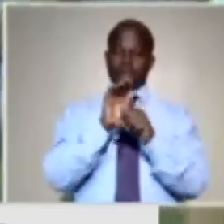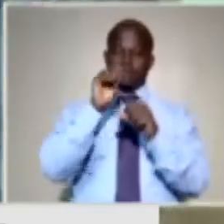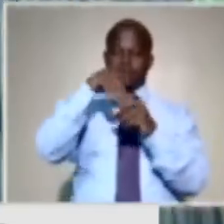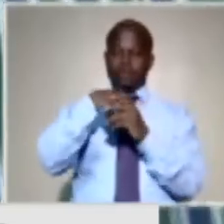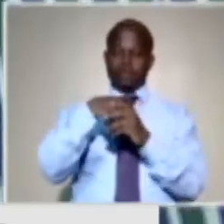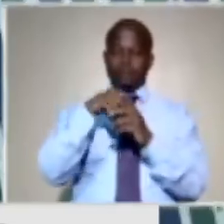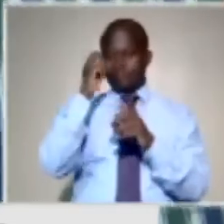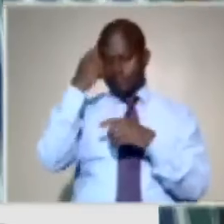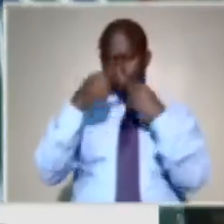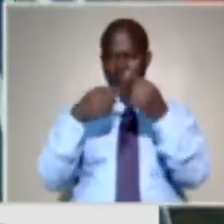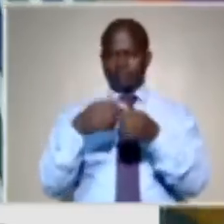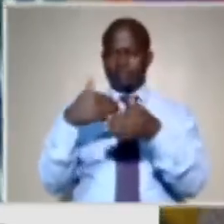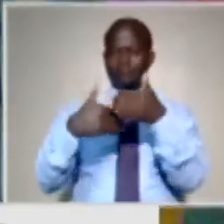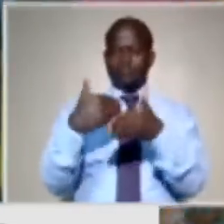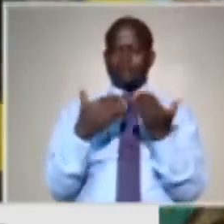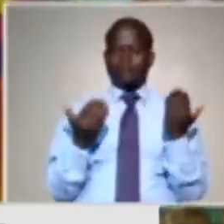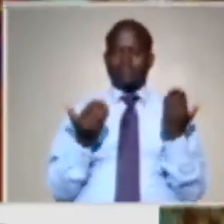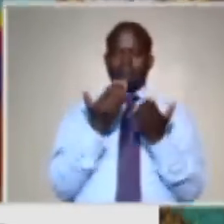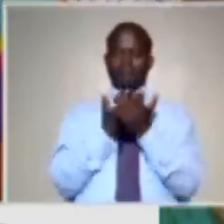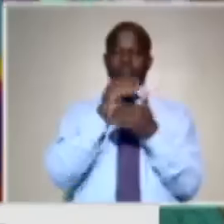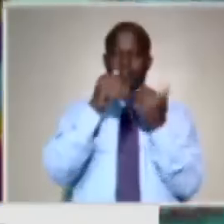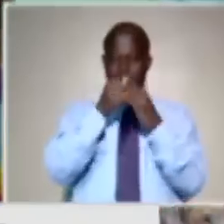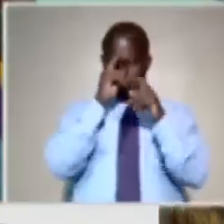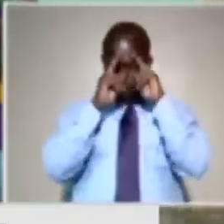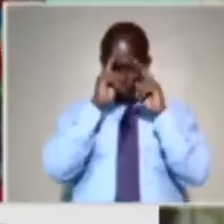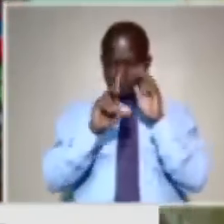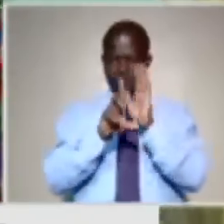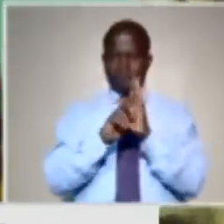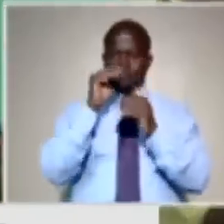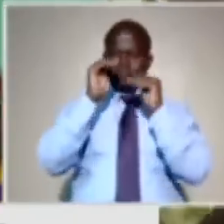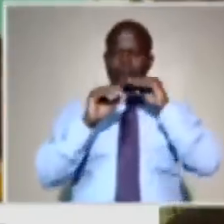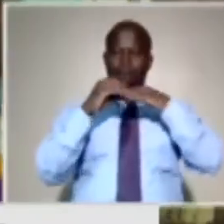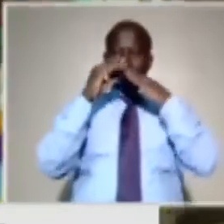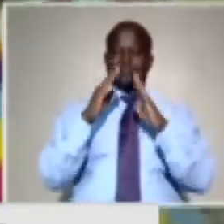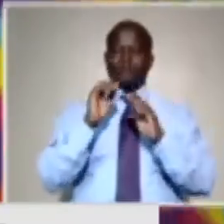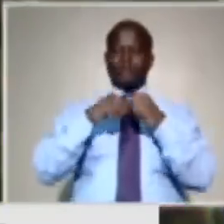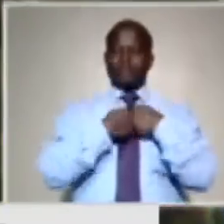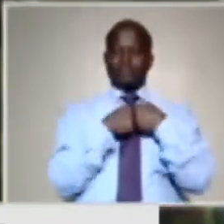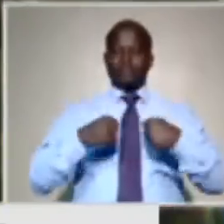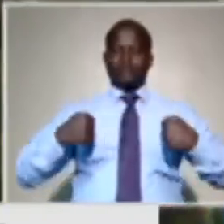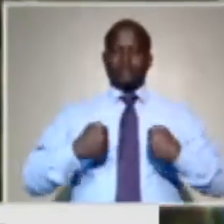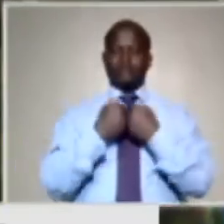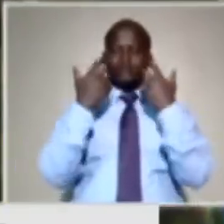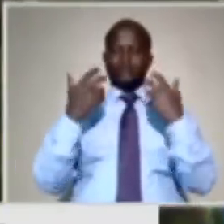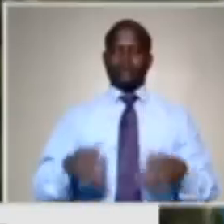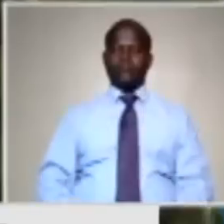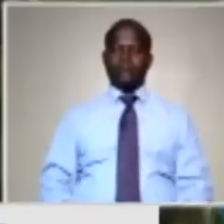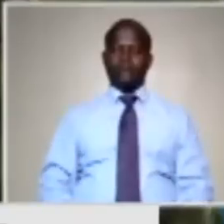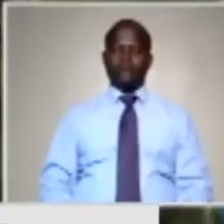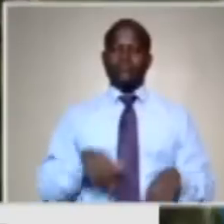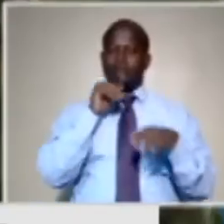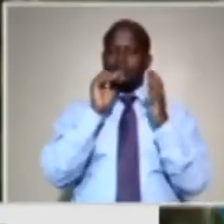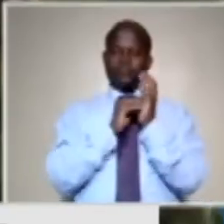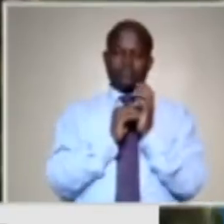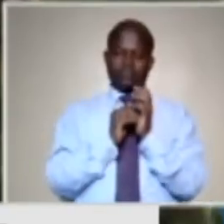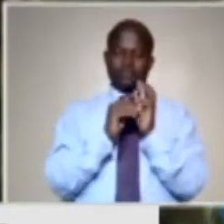guverinoma izakomeza kuba hafi yasabye abaturage kubahiriza amabwiriza y'inzego z'ubuyobozi mu rwego rwo guhangana n'ingaruka z'ibiza ntabwo dushobora kongera kuba